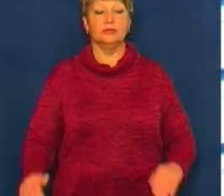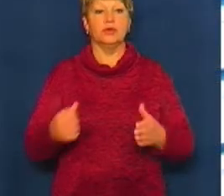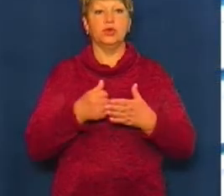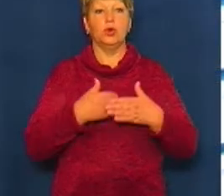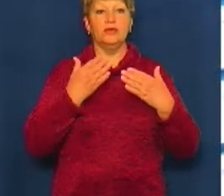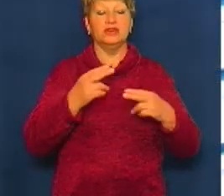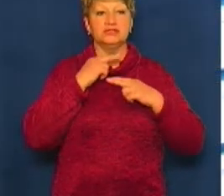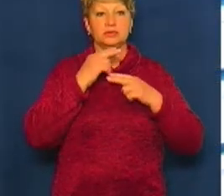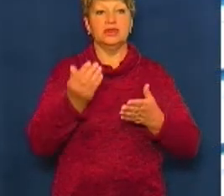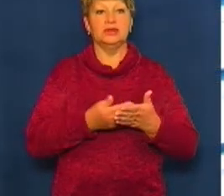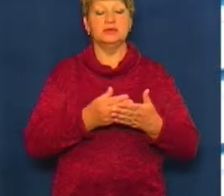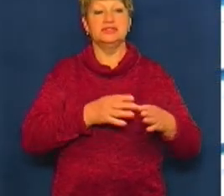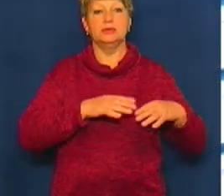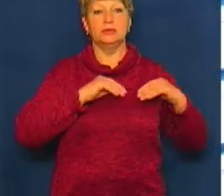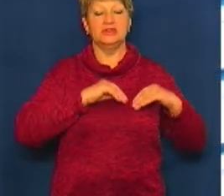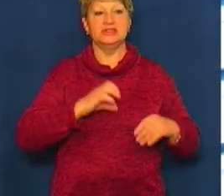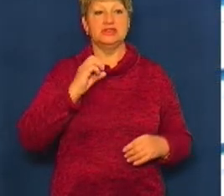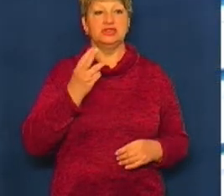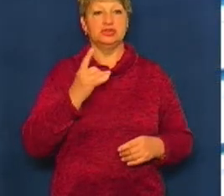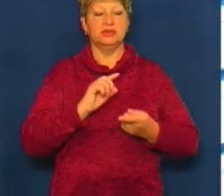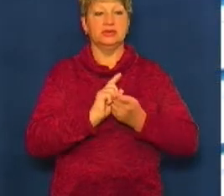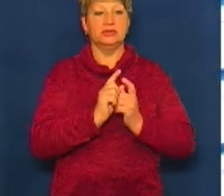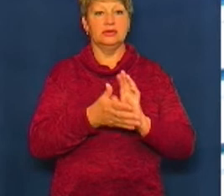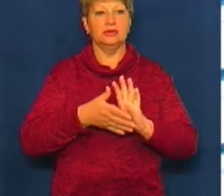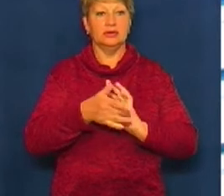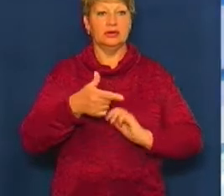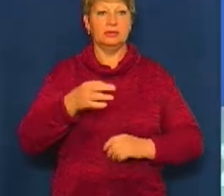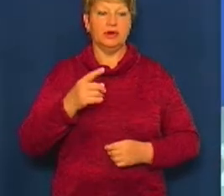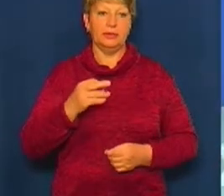До вашої уваги новини. У студії працює Станіслав Шемет, жестова мова Галина Абраменко.